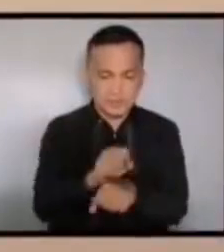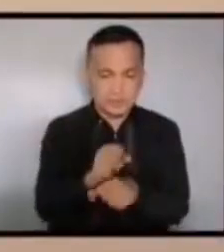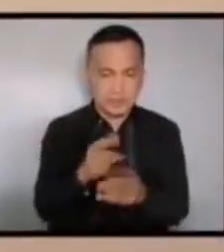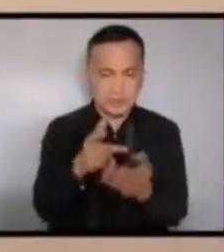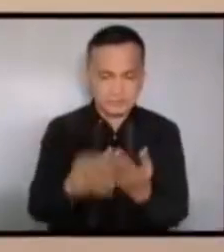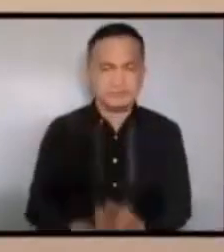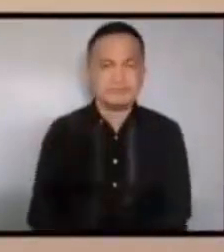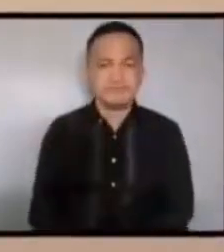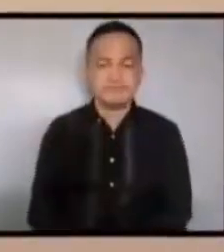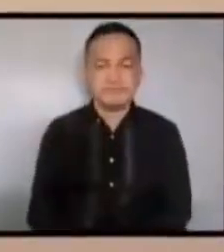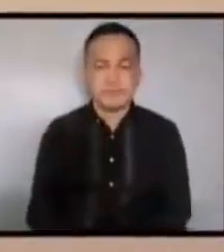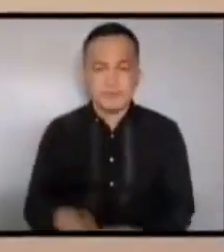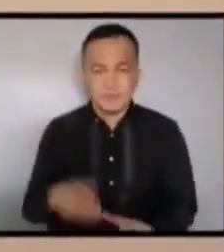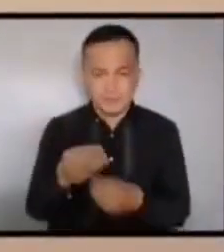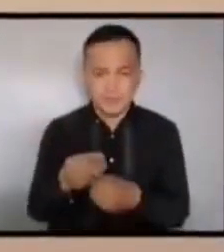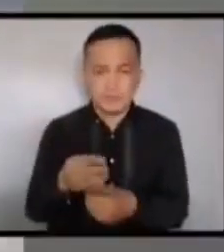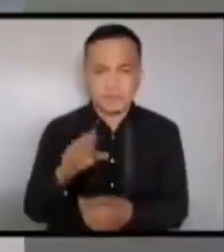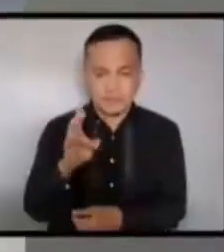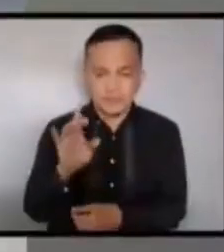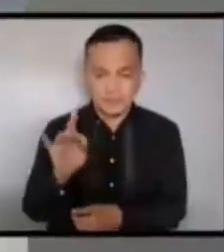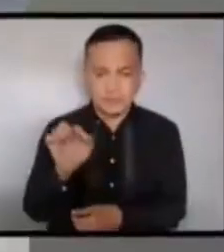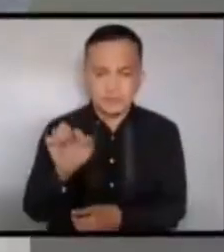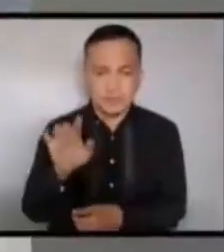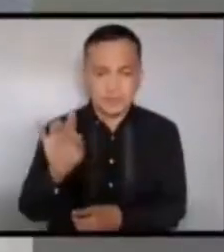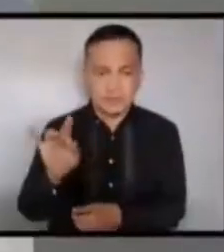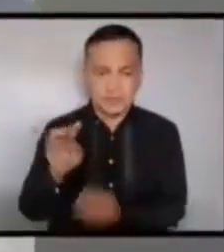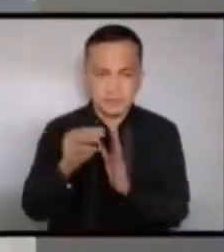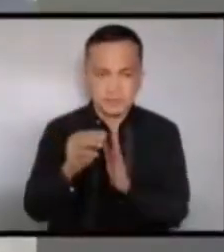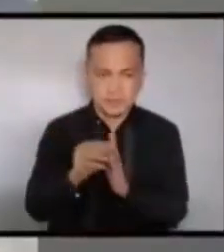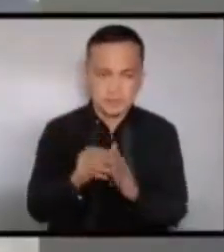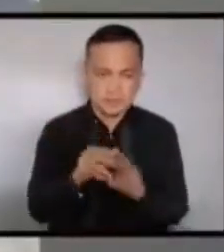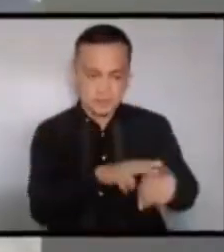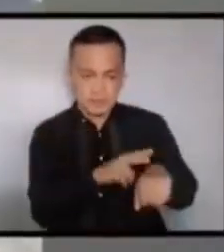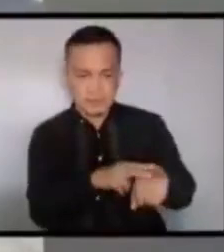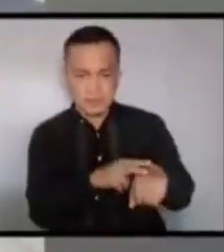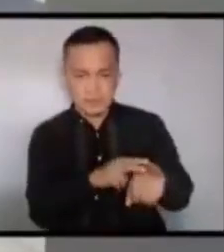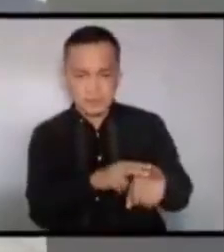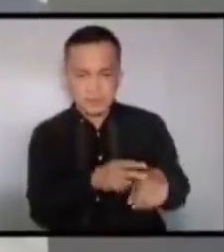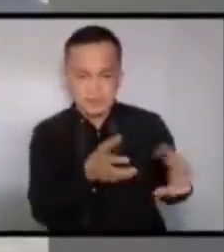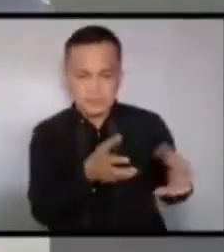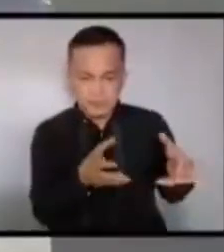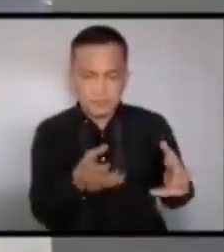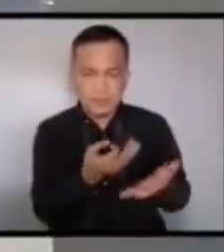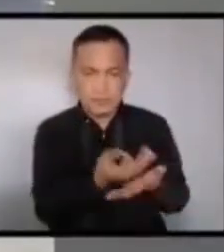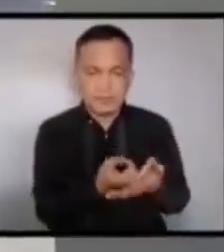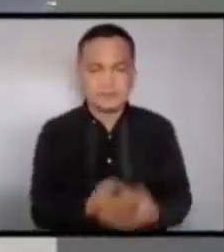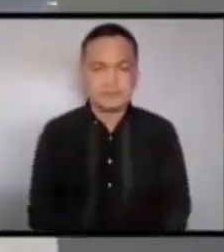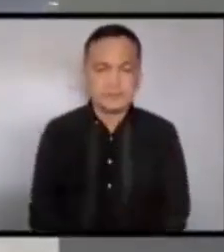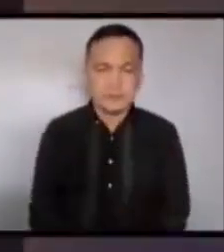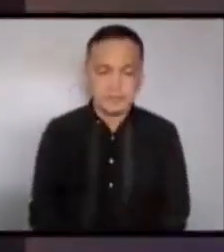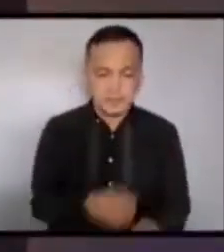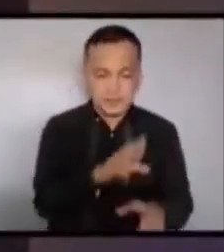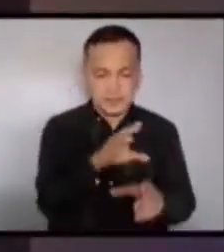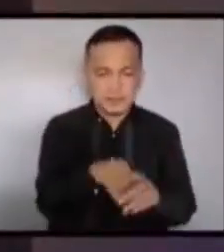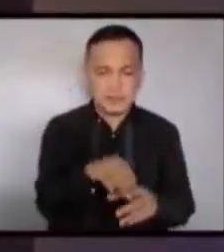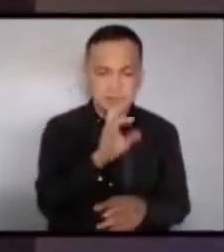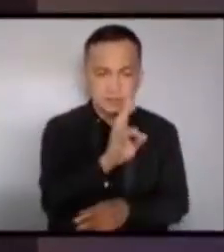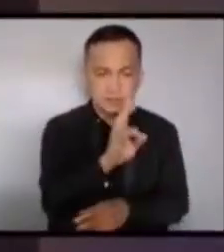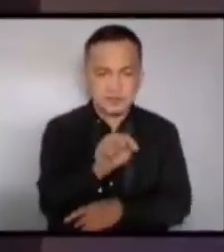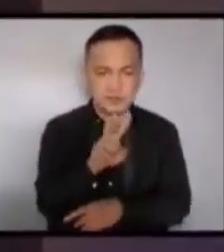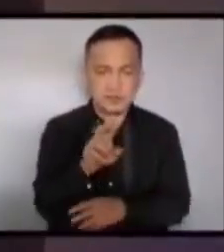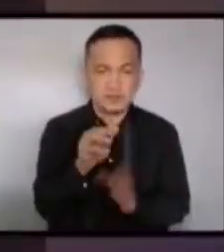pang 78.8 million pesos na standby at stockpile funds. Kabilang dito ang nasa 7.2 million pesos